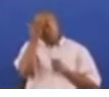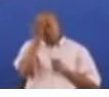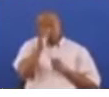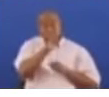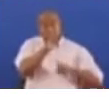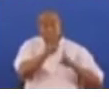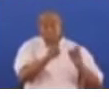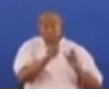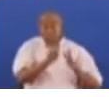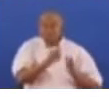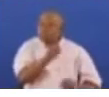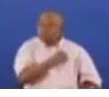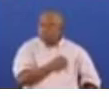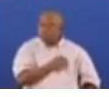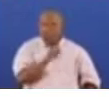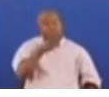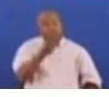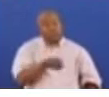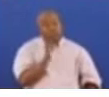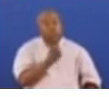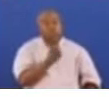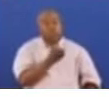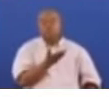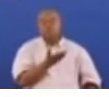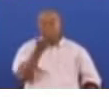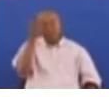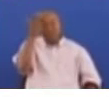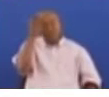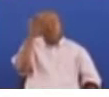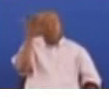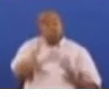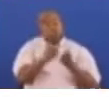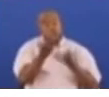kwa masikitiko makubwa Mheshimiwa Spika hajui lolote.